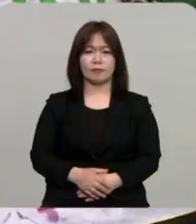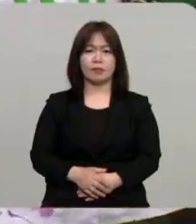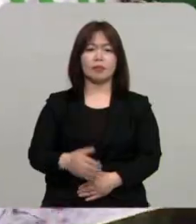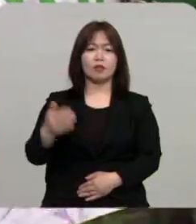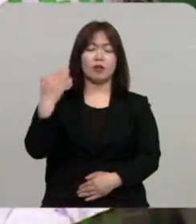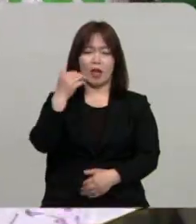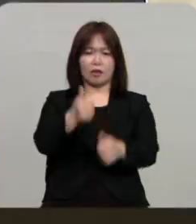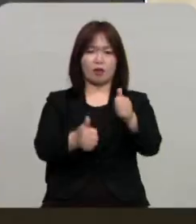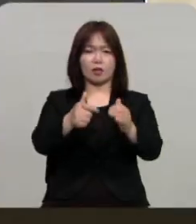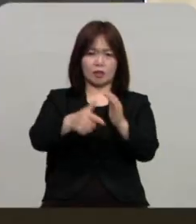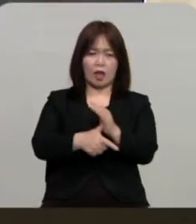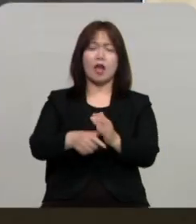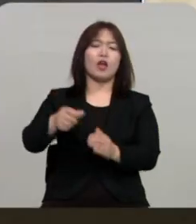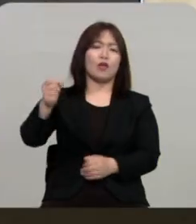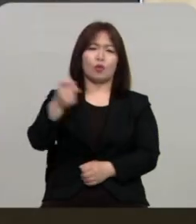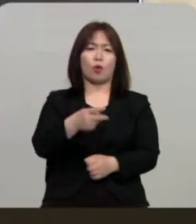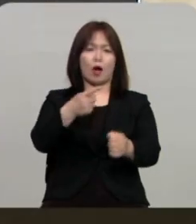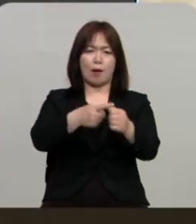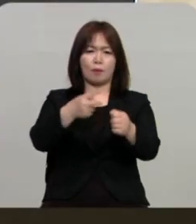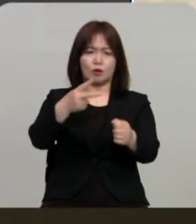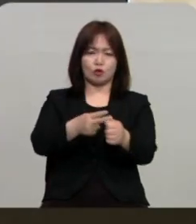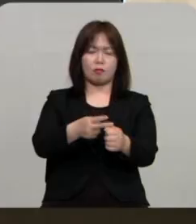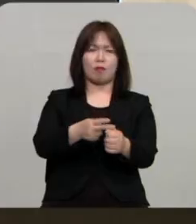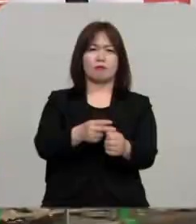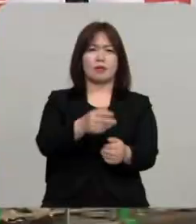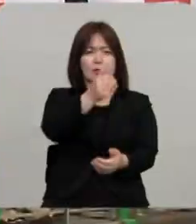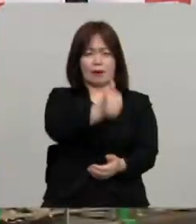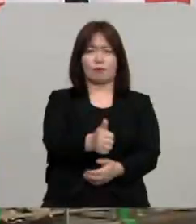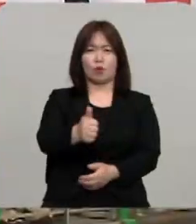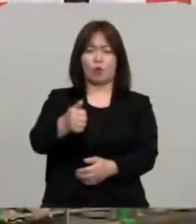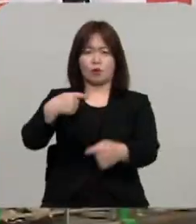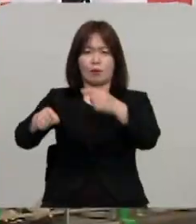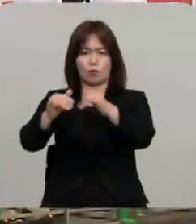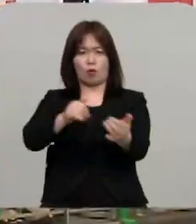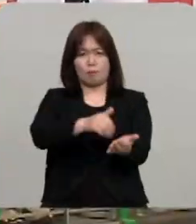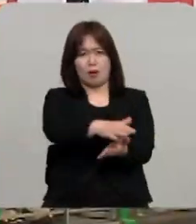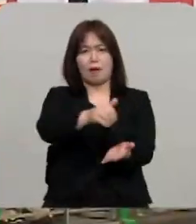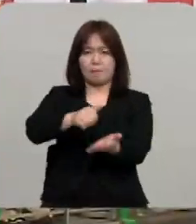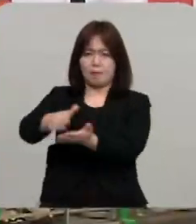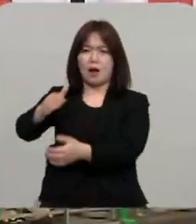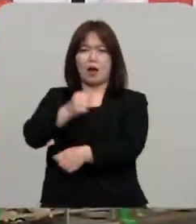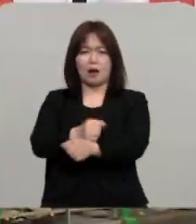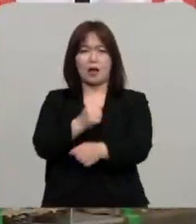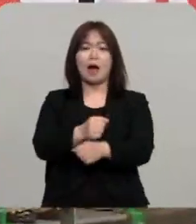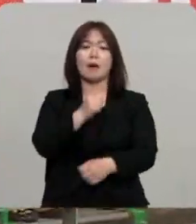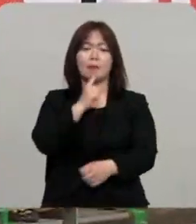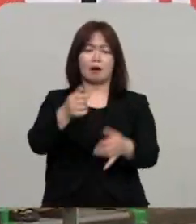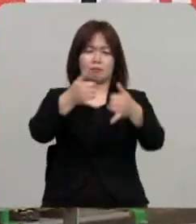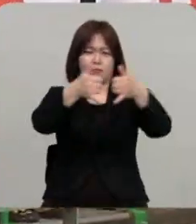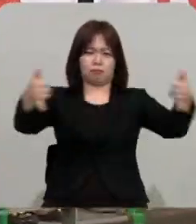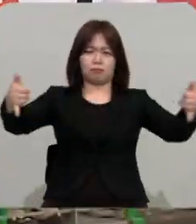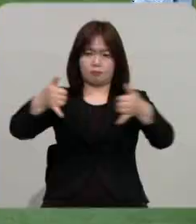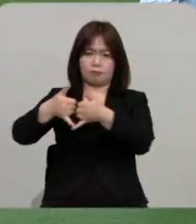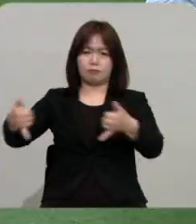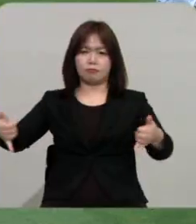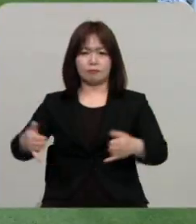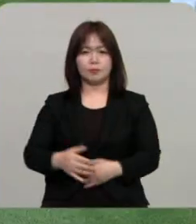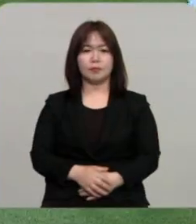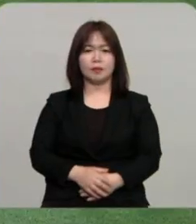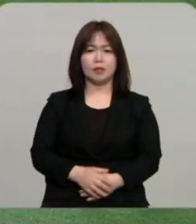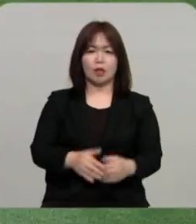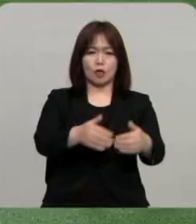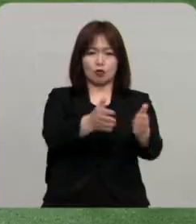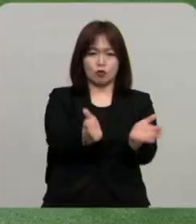지난 경기에 이어 또다시 대표이사와 감독 퇴진을 요구하는 현수막이 서포터즈 응원석을 뒤덮었습니다.